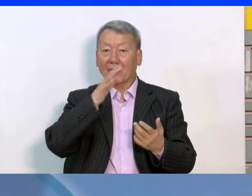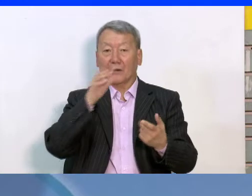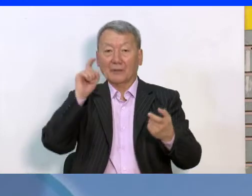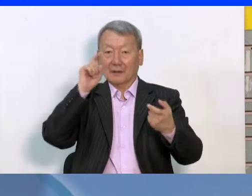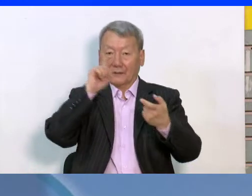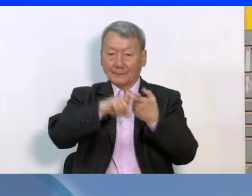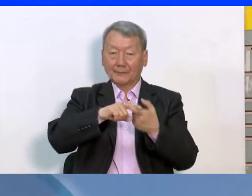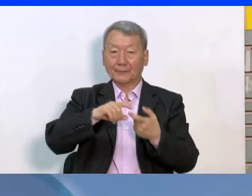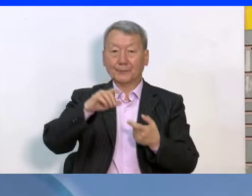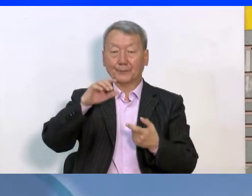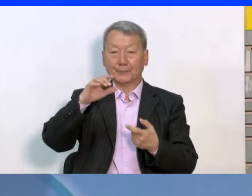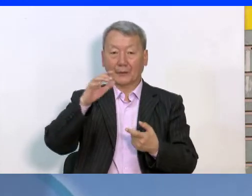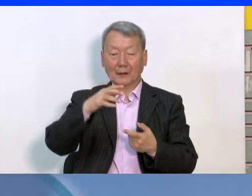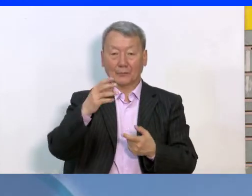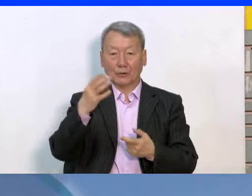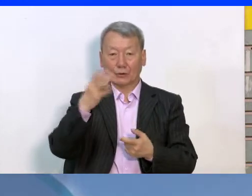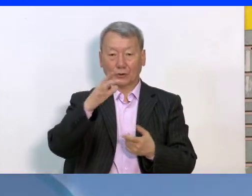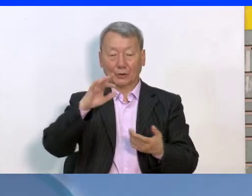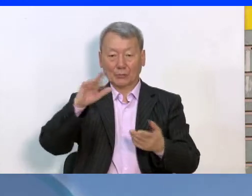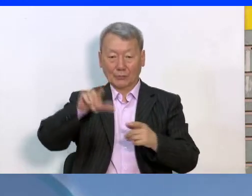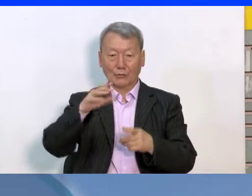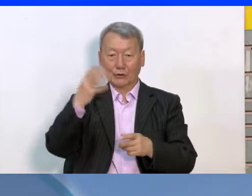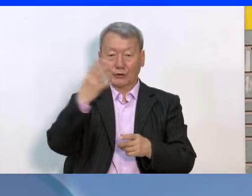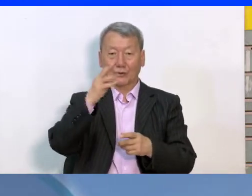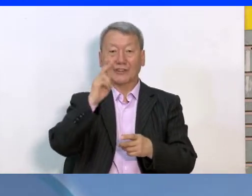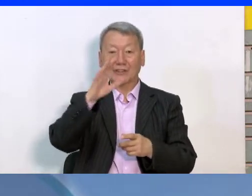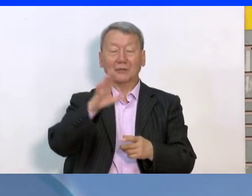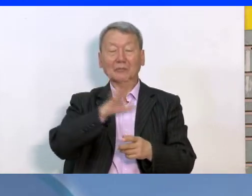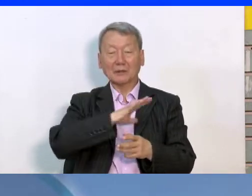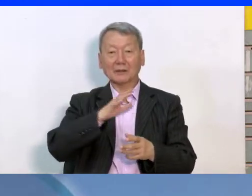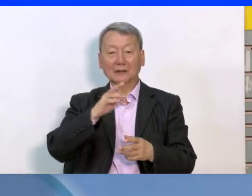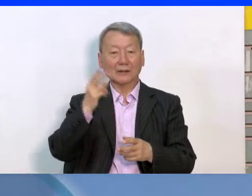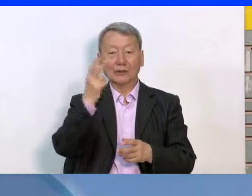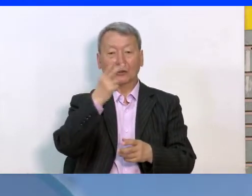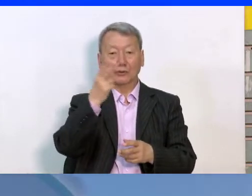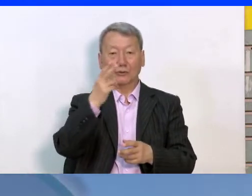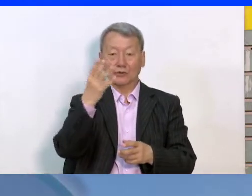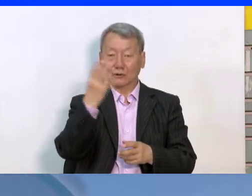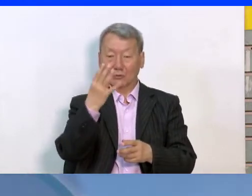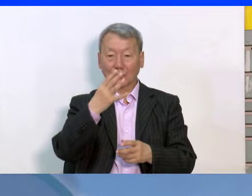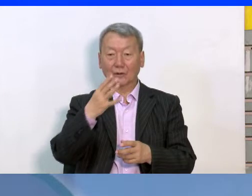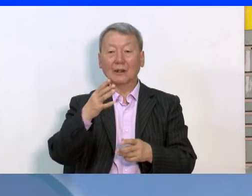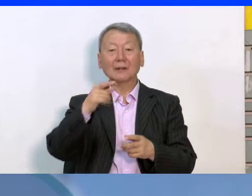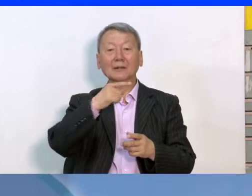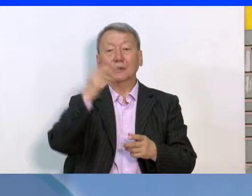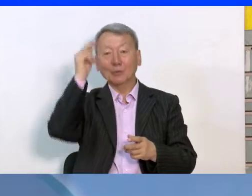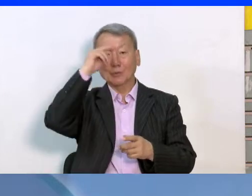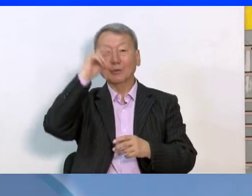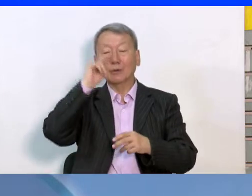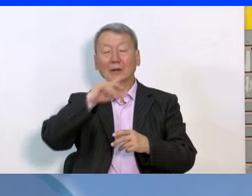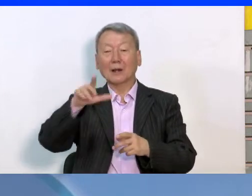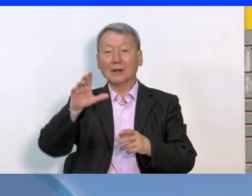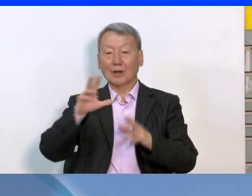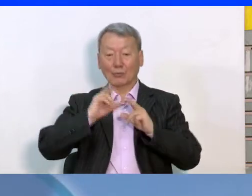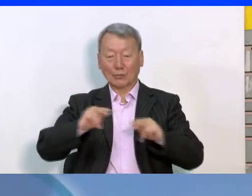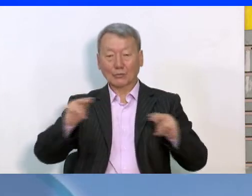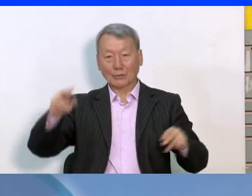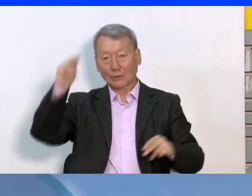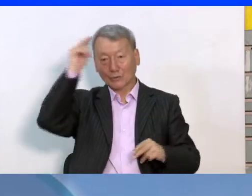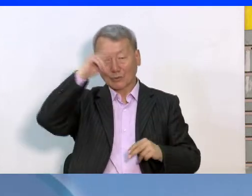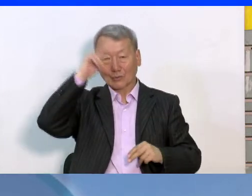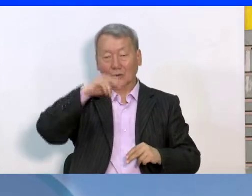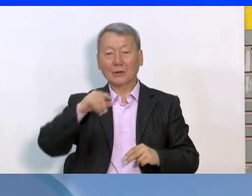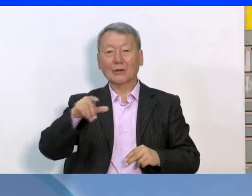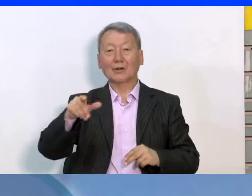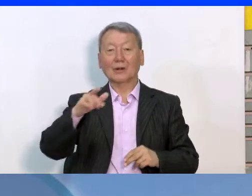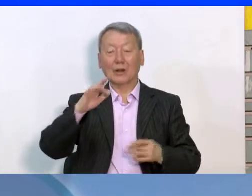байланыштуу билесиздер 4-чү чейрек онлайн режиминде өттү. Балдар, окуучулар, ошол мугалимдерге дагы